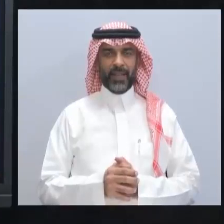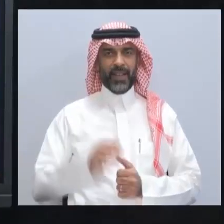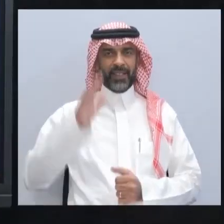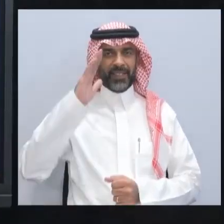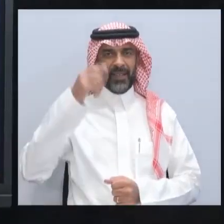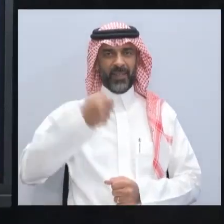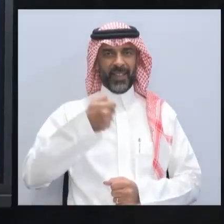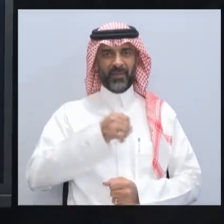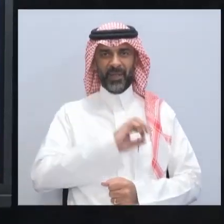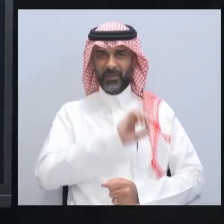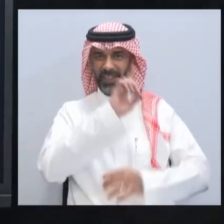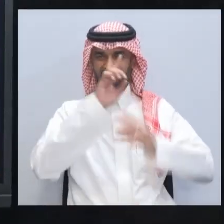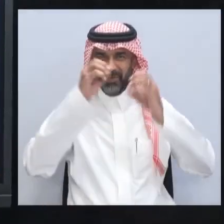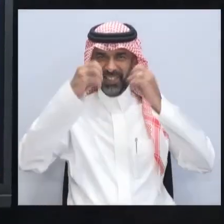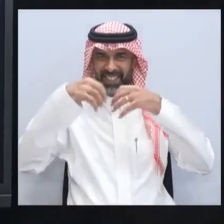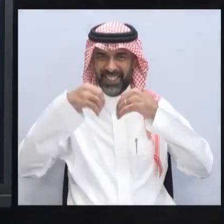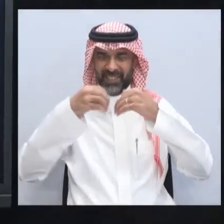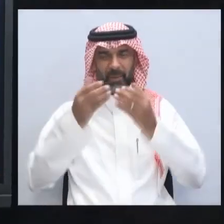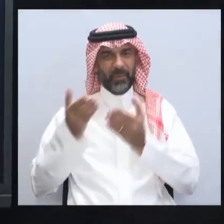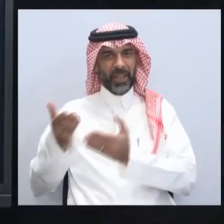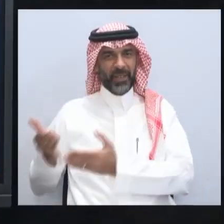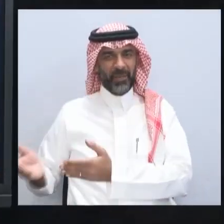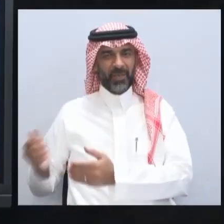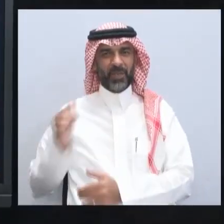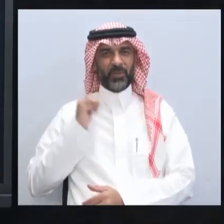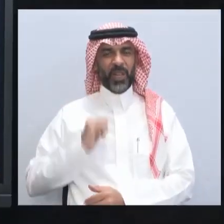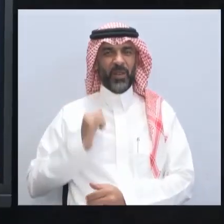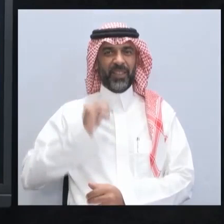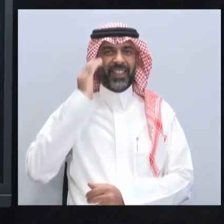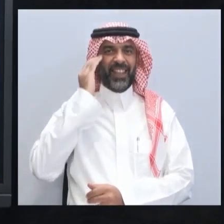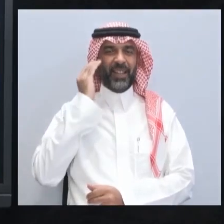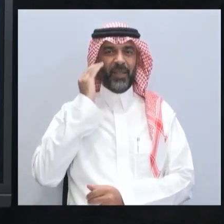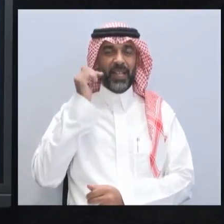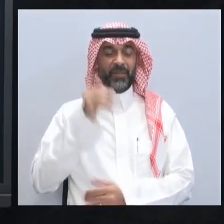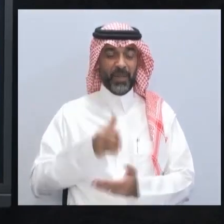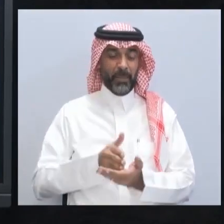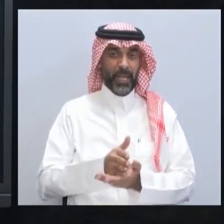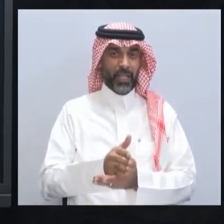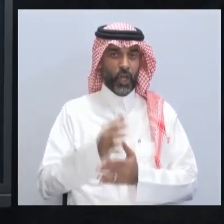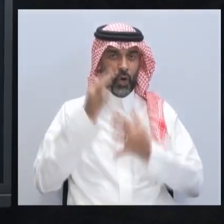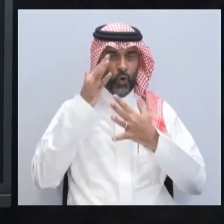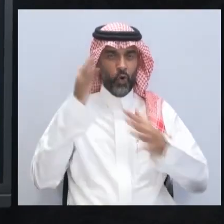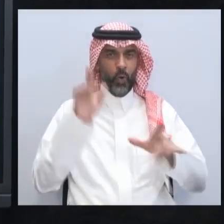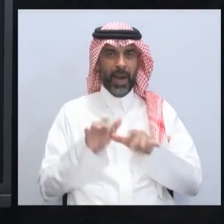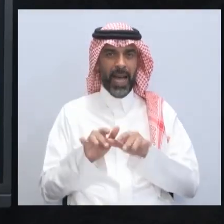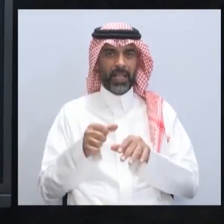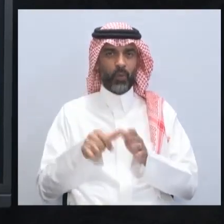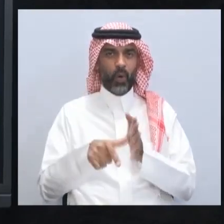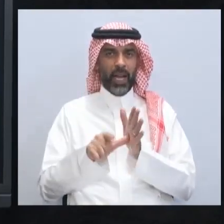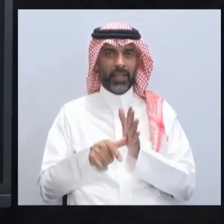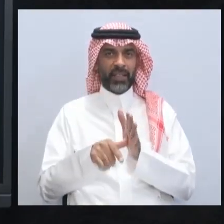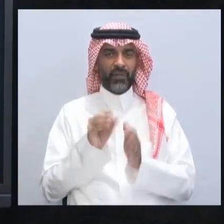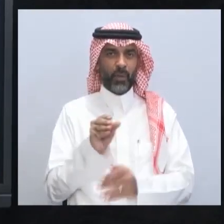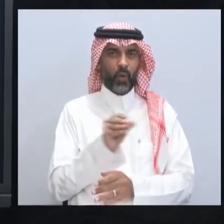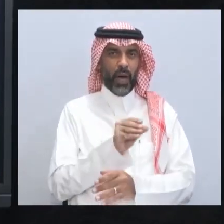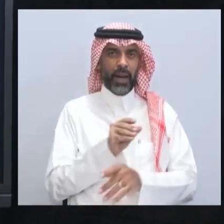السلام عليكم ورحمه الله وبركاته مرحبا بكم اعزائي الطلاب والطالبات في مسار علوم الحاسب والهندسه في مقرر